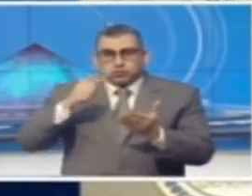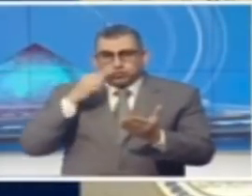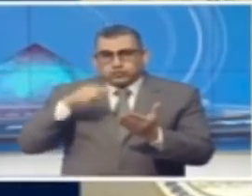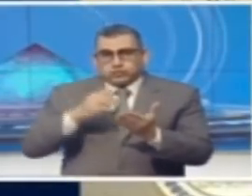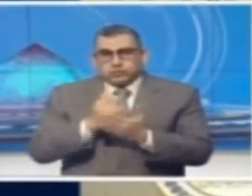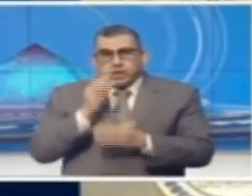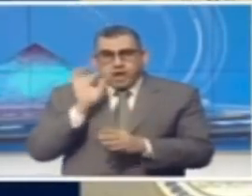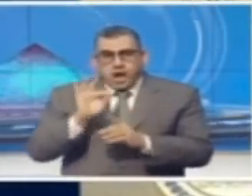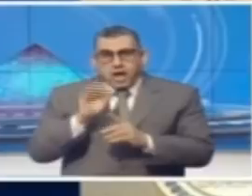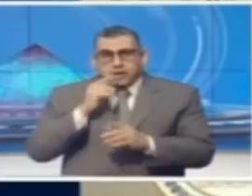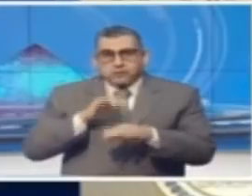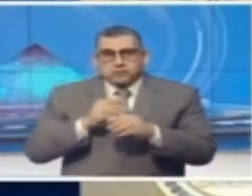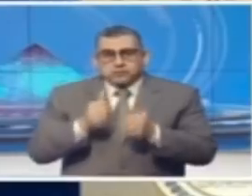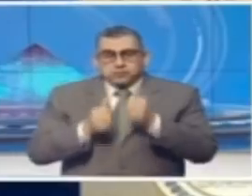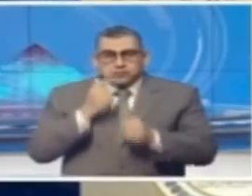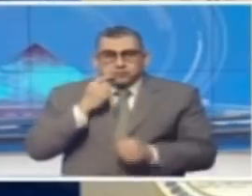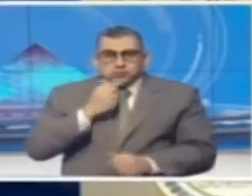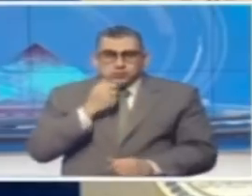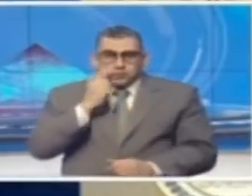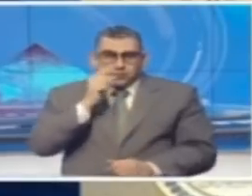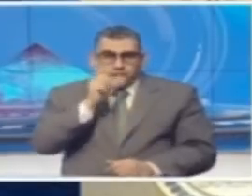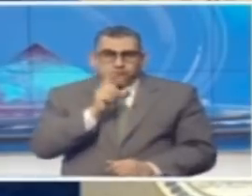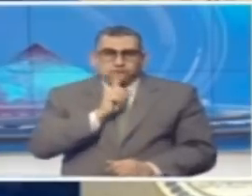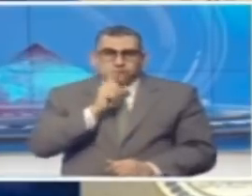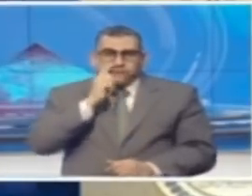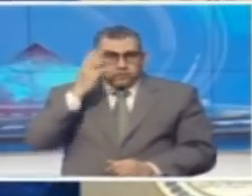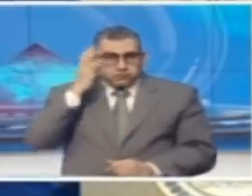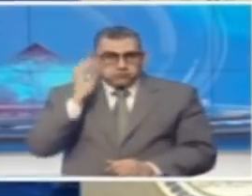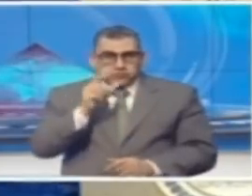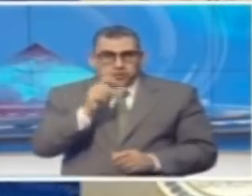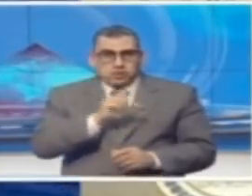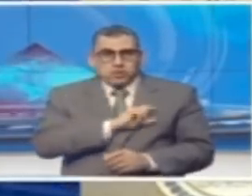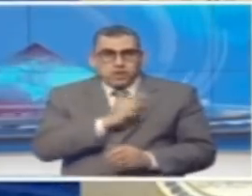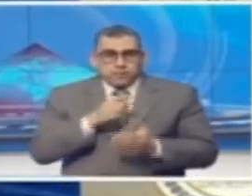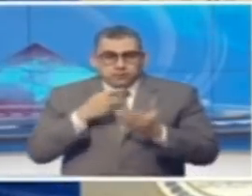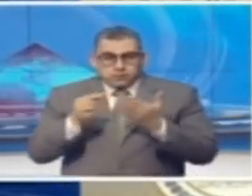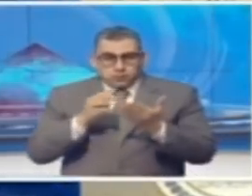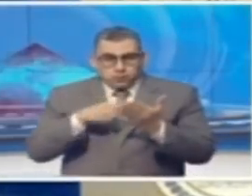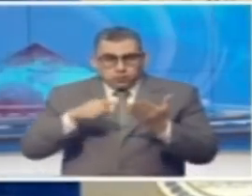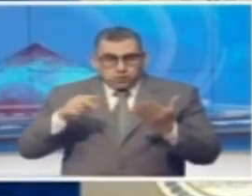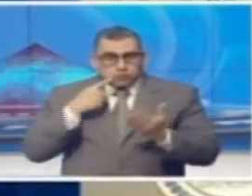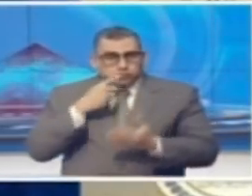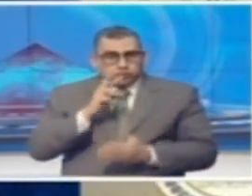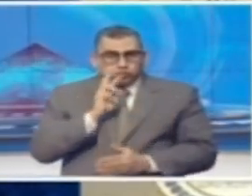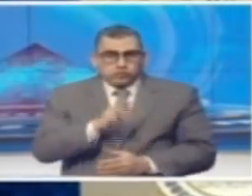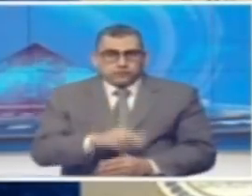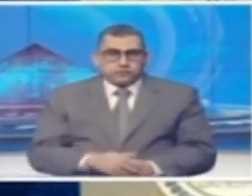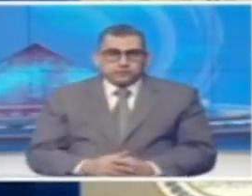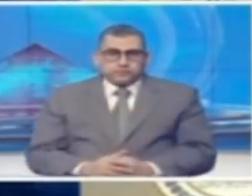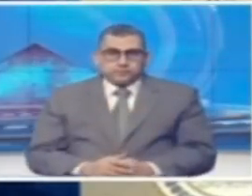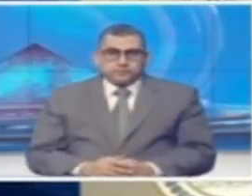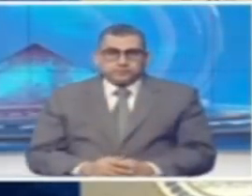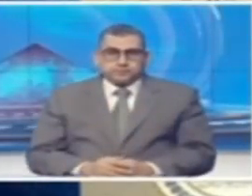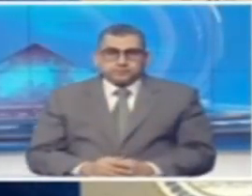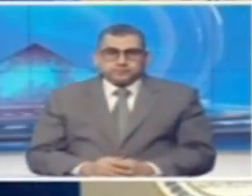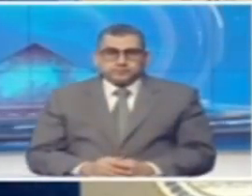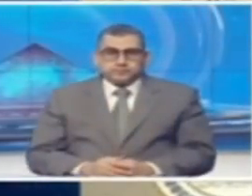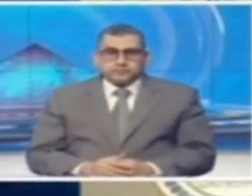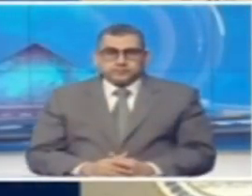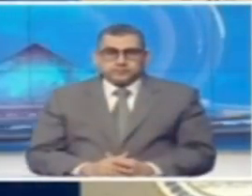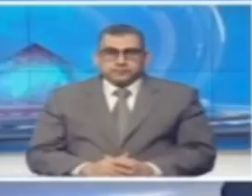وذلك بهدف اختبار مهارات وقدرات الطلاب في الموضوعات الدراسية المختلفة.